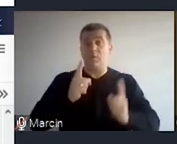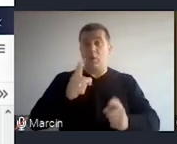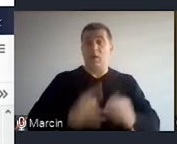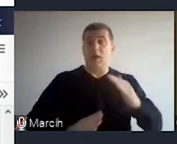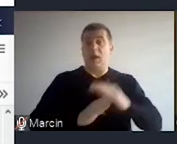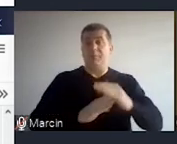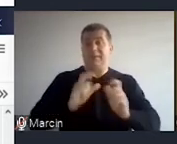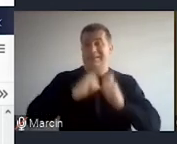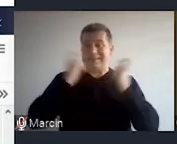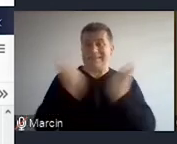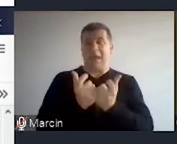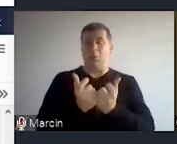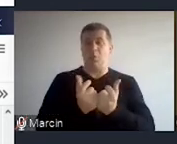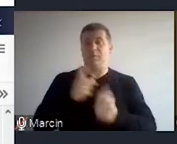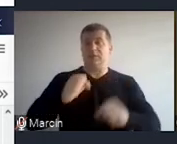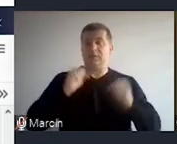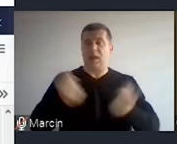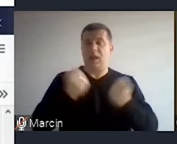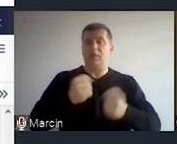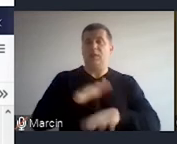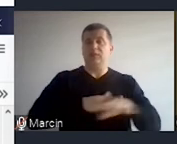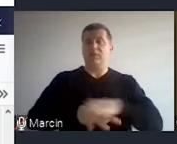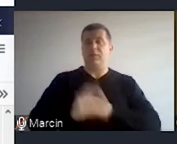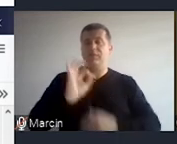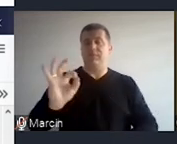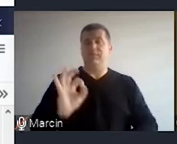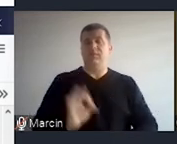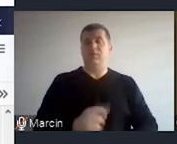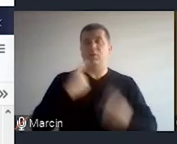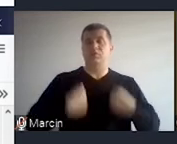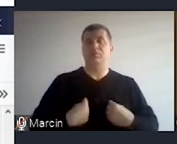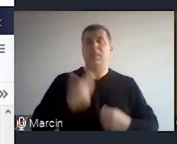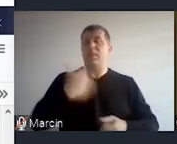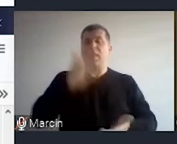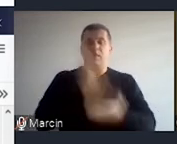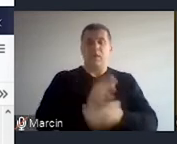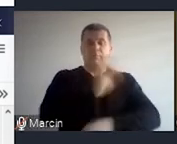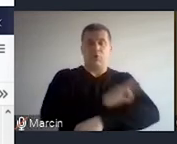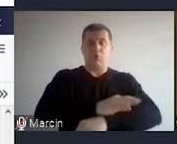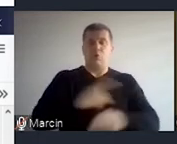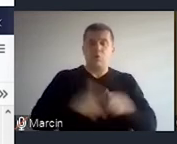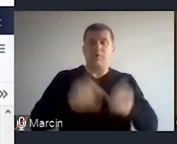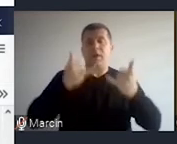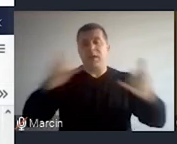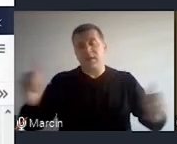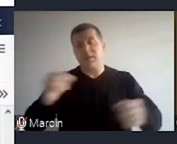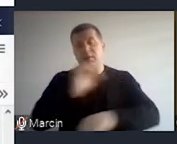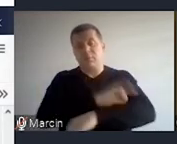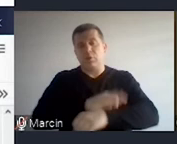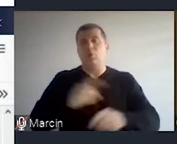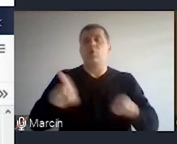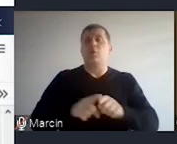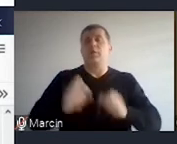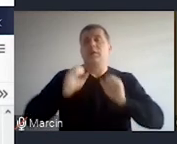limit całkowitego zaangażowania zawodowego, czyli nie tylko w projekt, również w inne projekty,